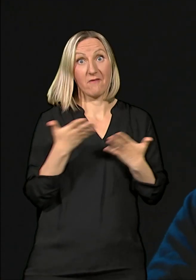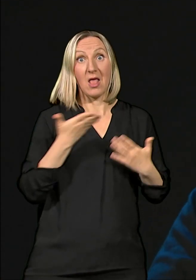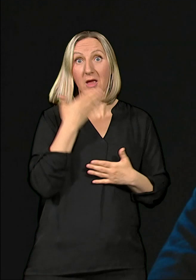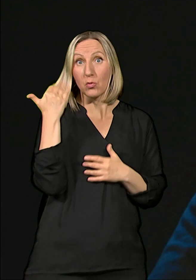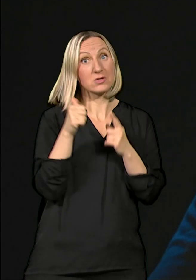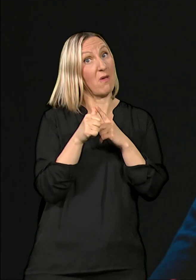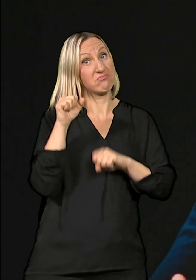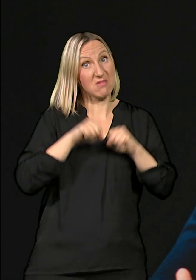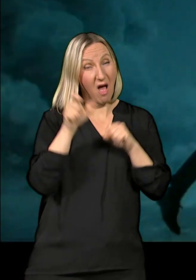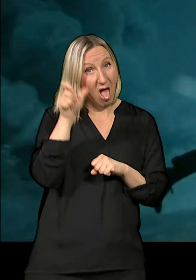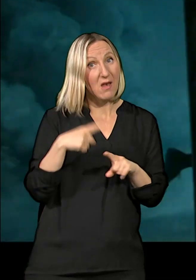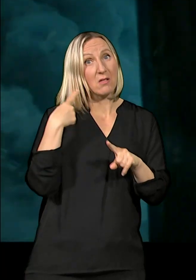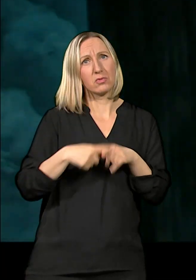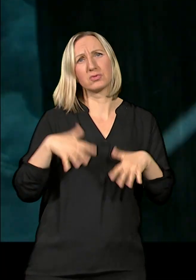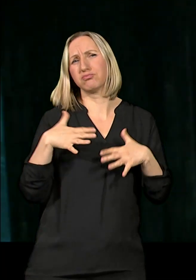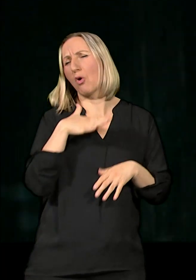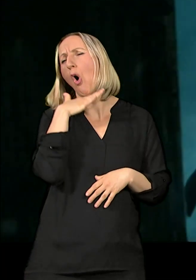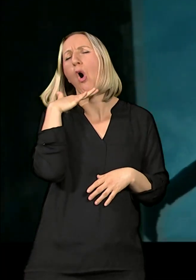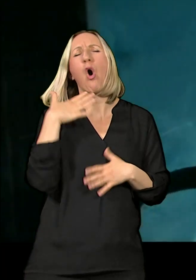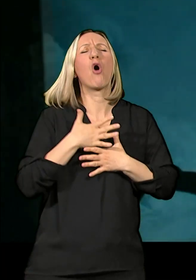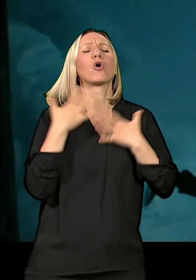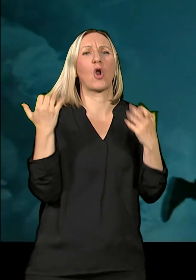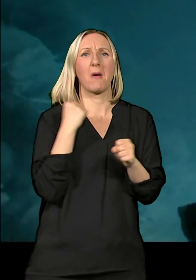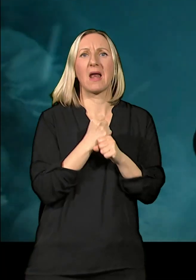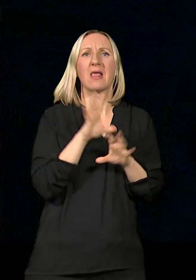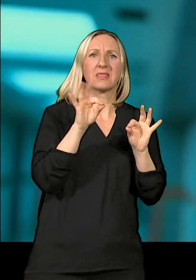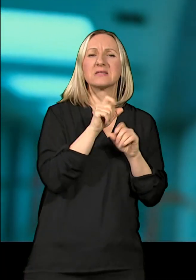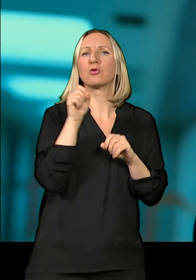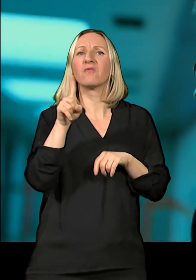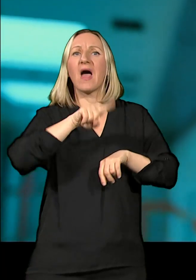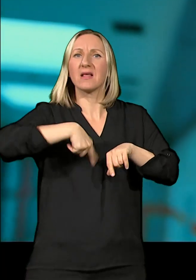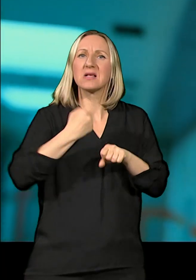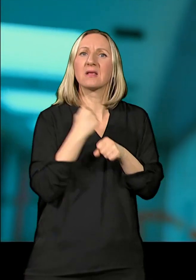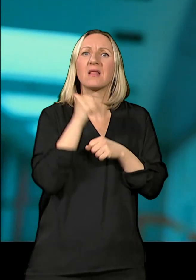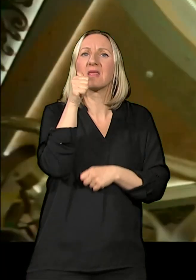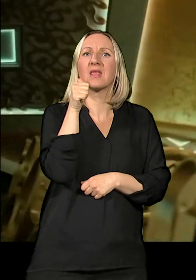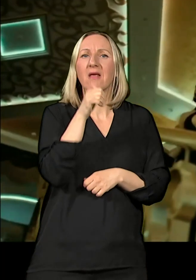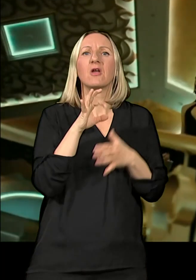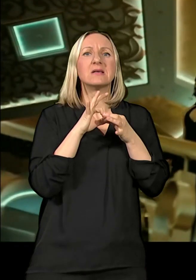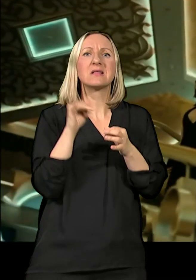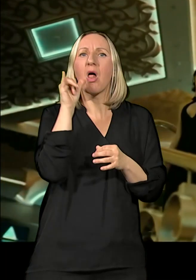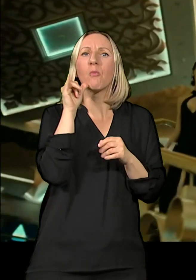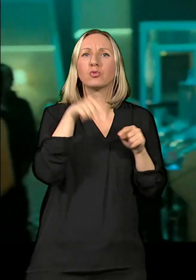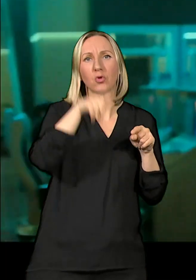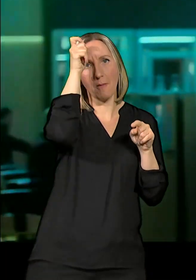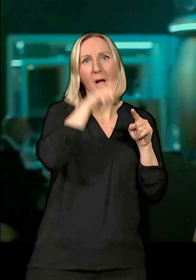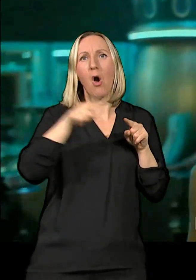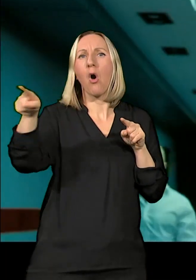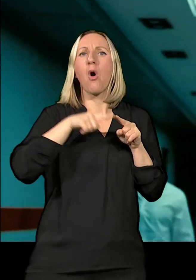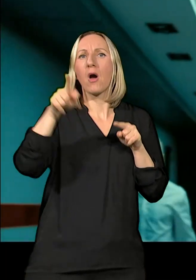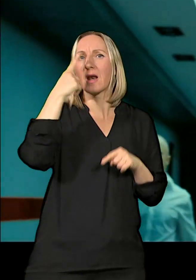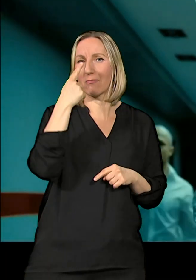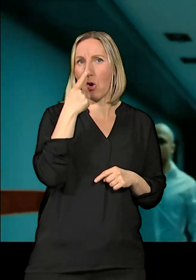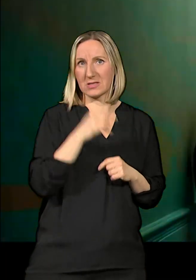talenat i ogroman rad. 10 do 12 sati dnevno je uz glumu i stalno na putu između Beograda i Moskve. Jedan